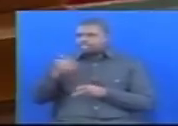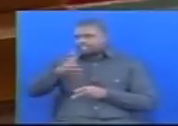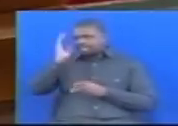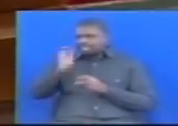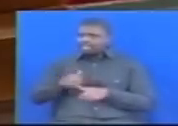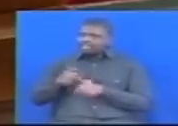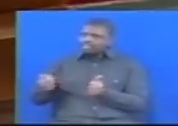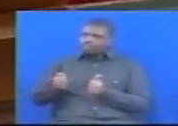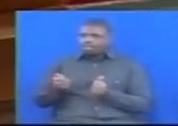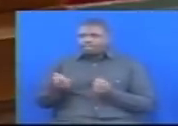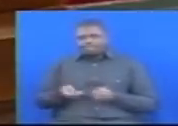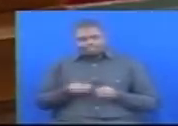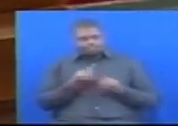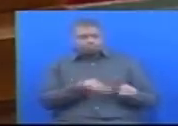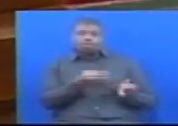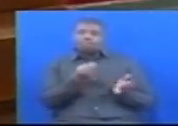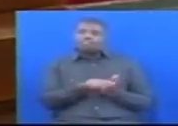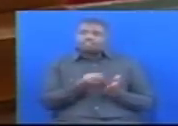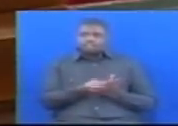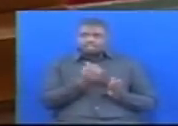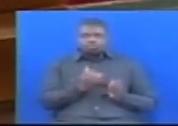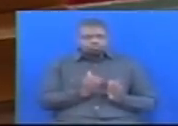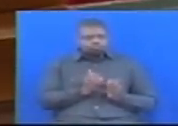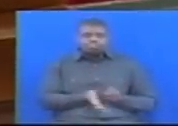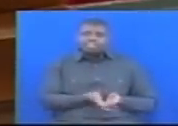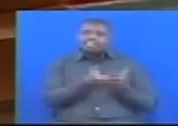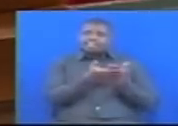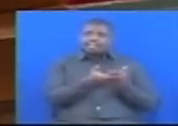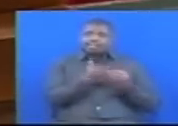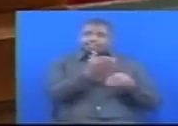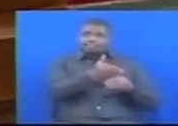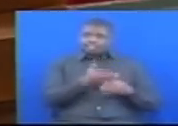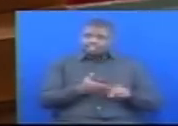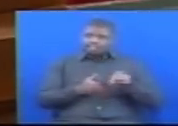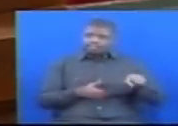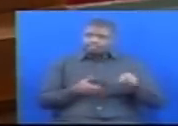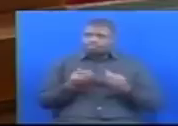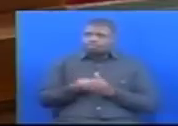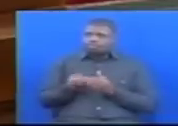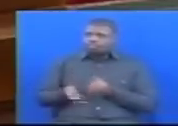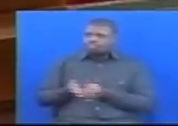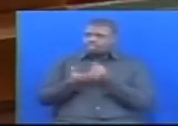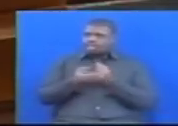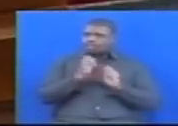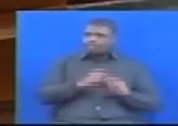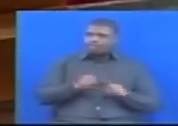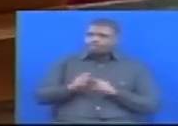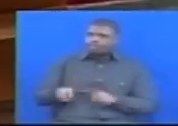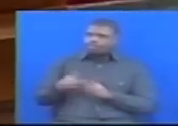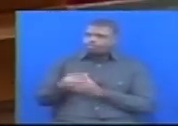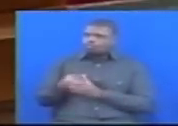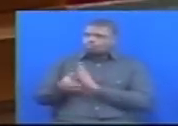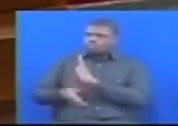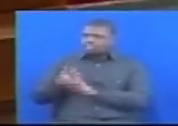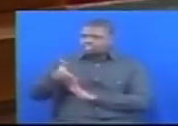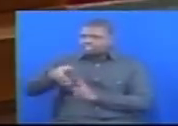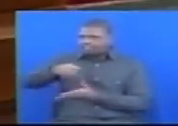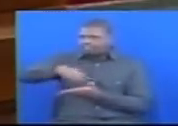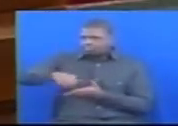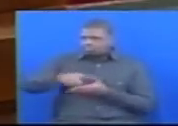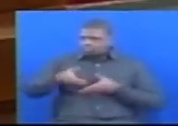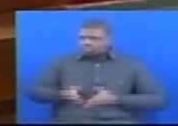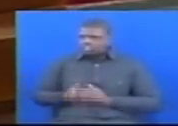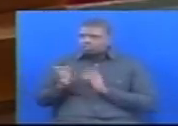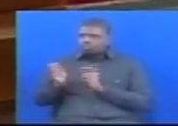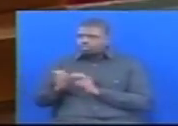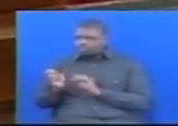yenyewe imekuwa pia ikitoa fedha kwa ajili ya kulisaidia shirika hili pamoja na misaada mbalimbali ikiwemo ya kuanzisha vituo vya kuzalisha